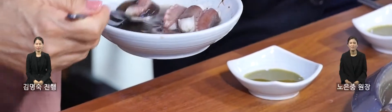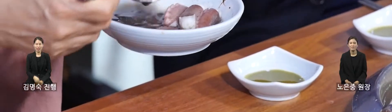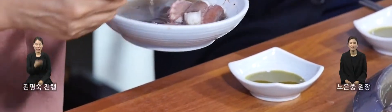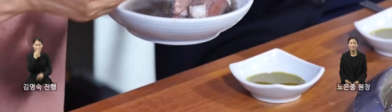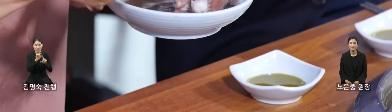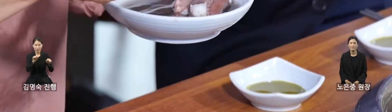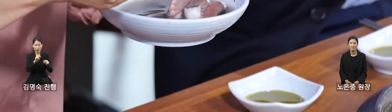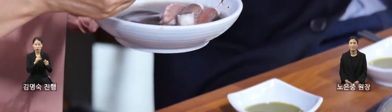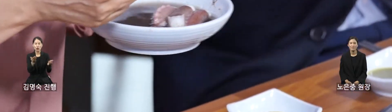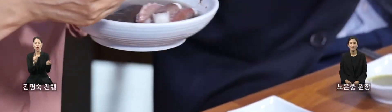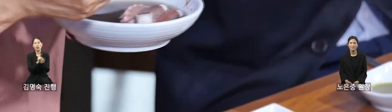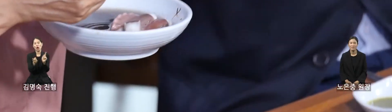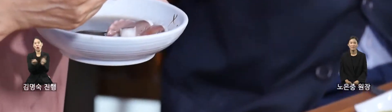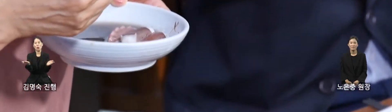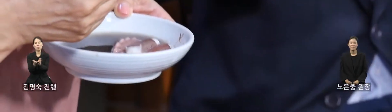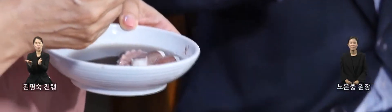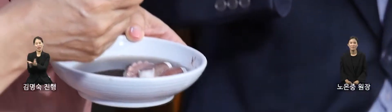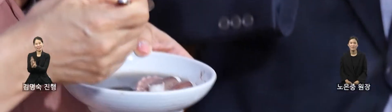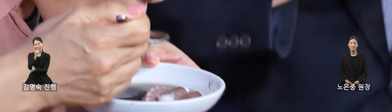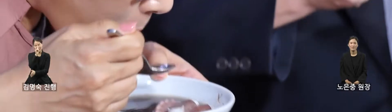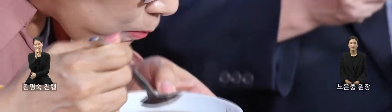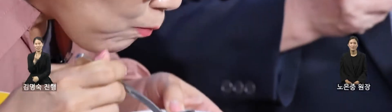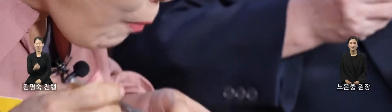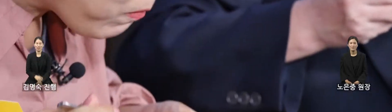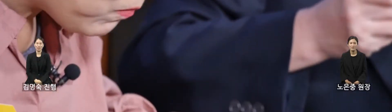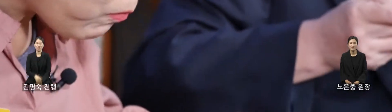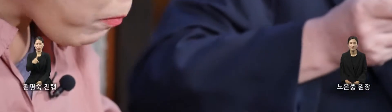음식도 궁합이라는 게 있거든요.